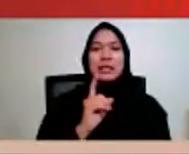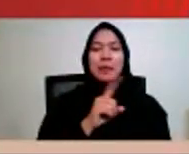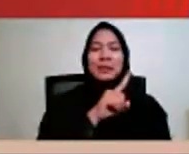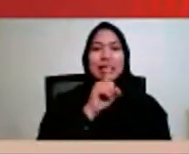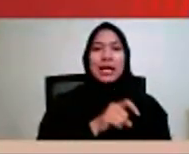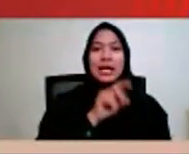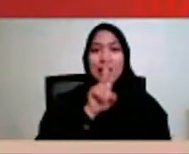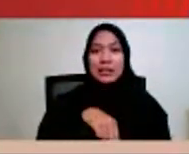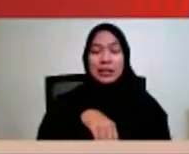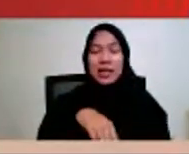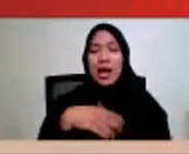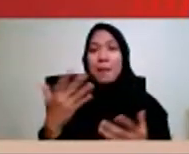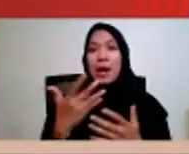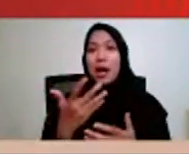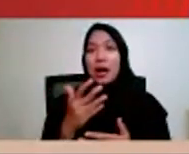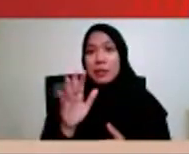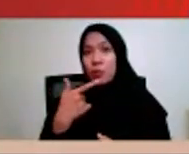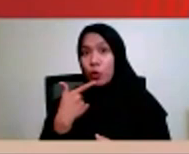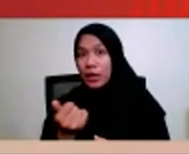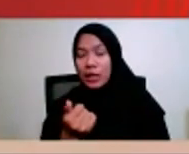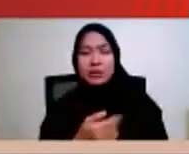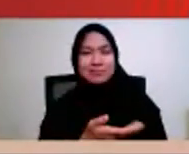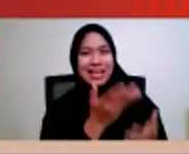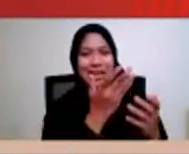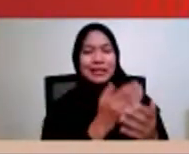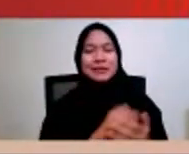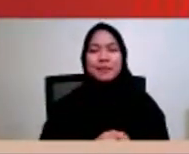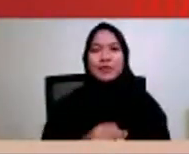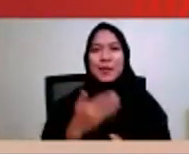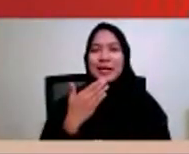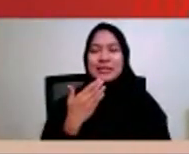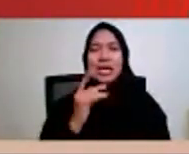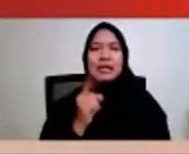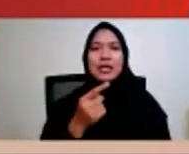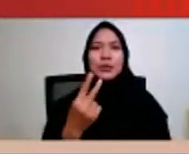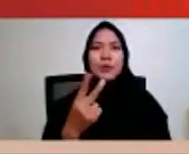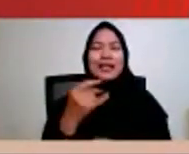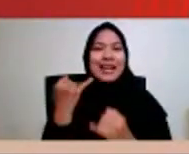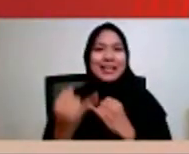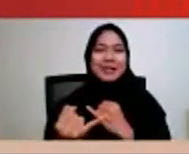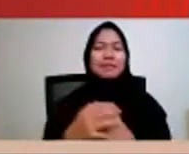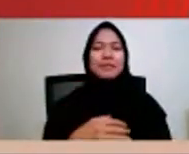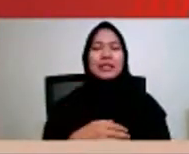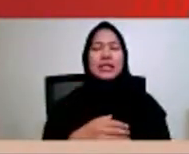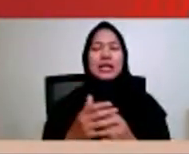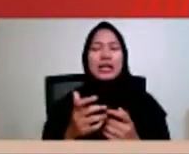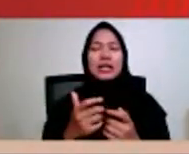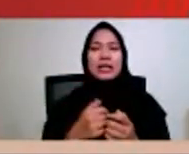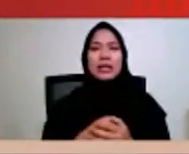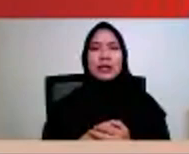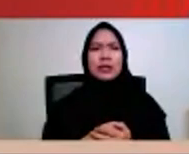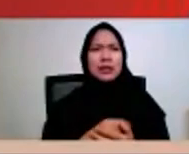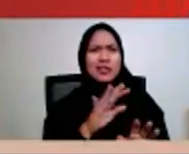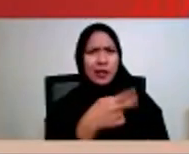bapak mohon izin apakah masih boleh ditanyakan terima kasih Jadi ada dua pertanyaan terakhir bahwa dari kolom chat tinggal